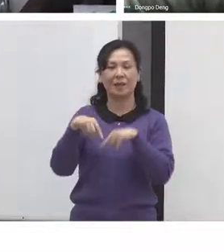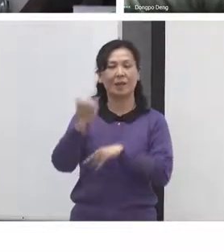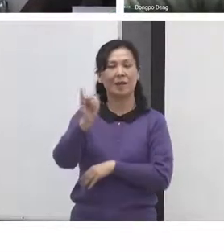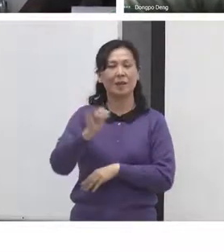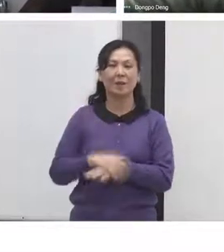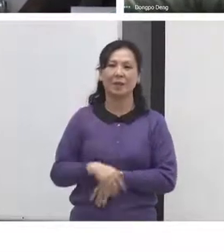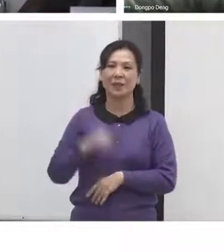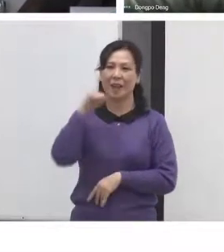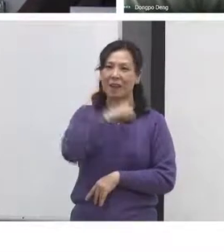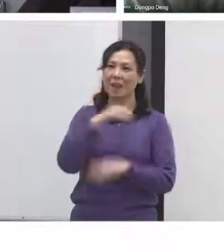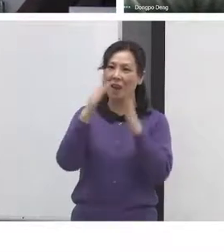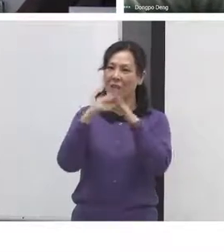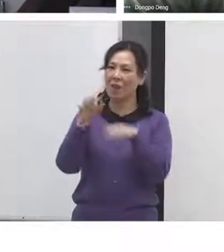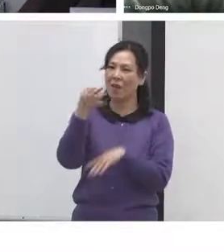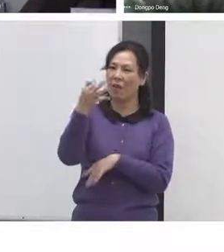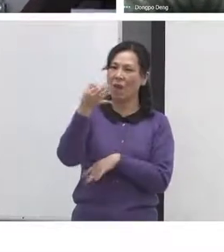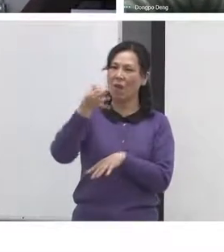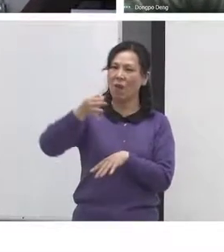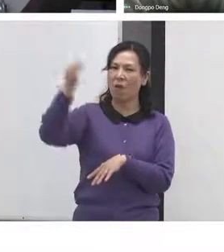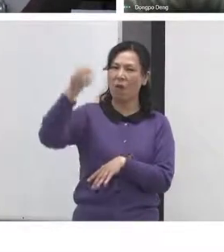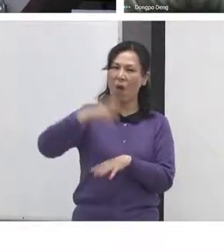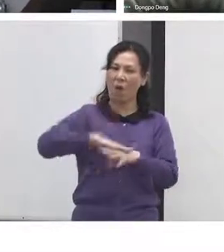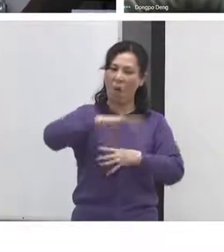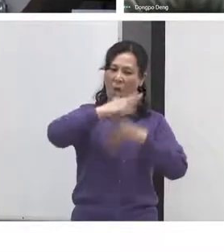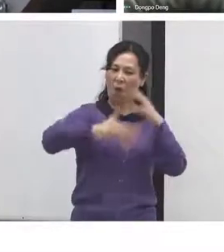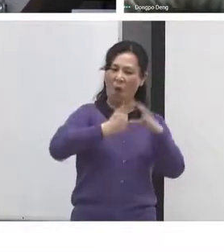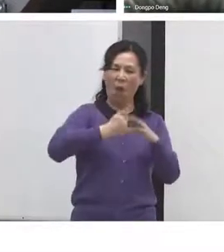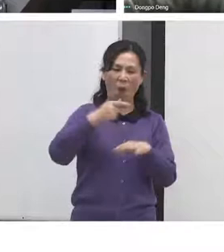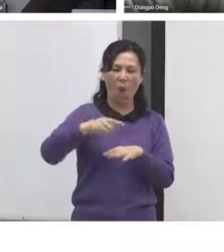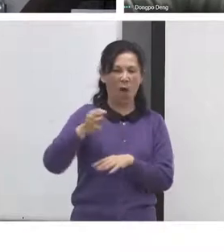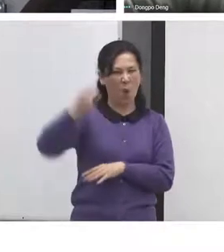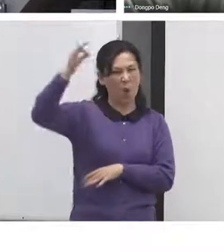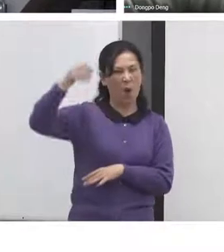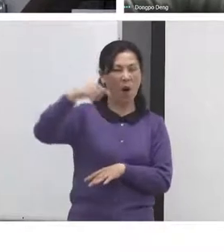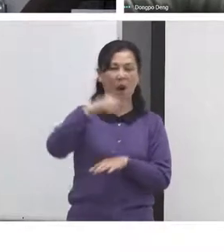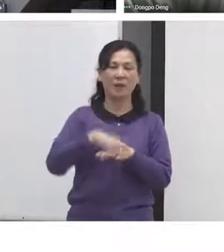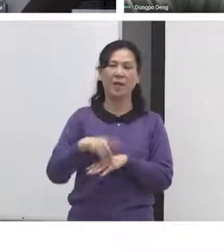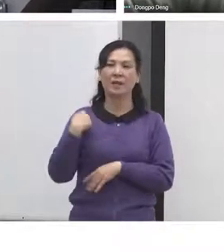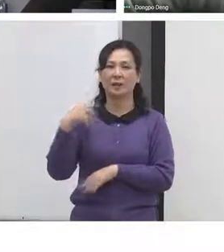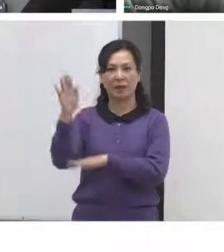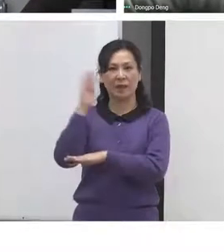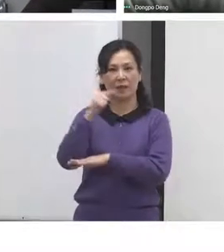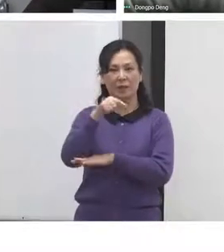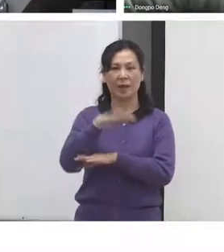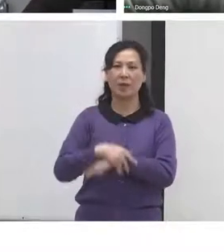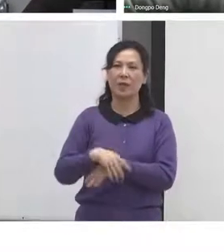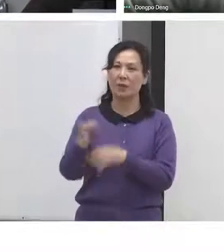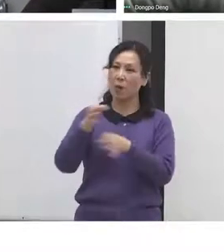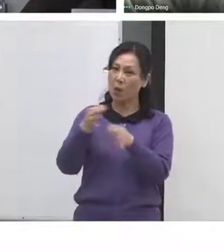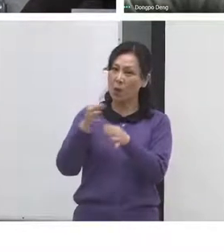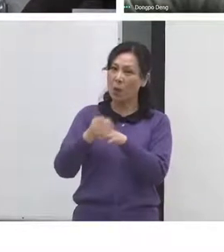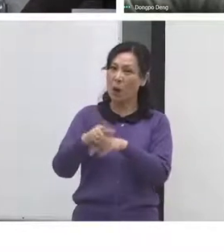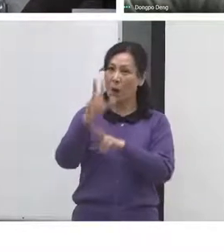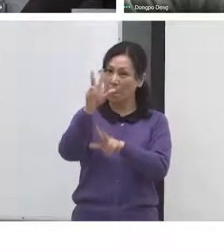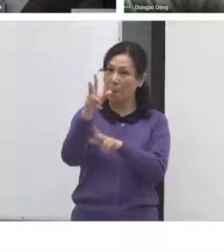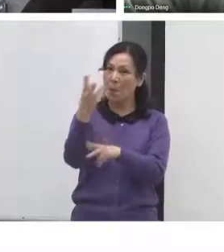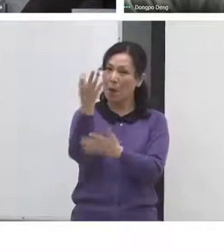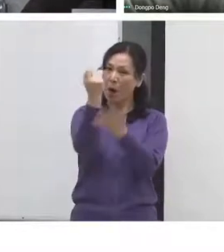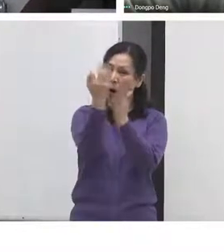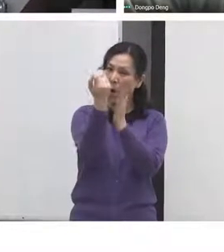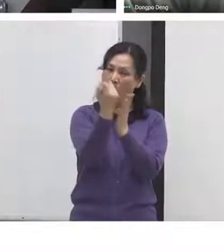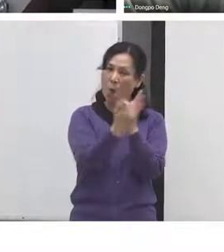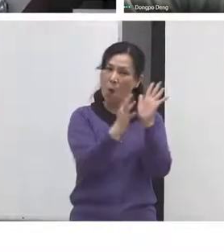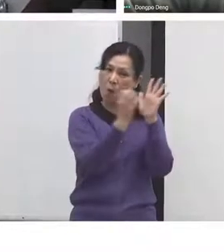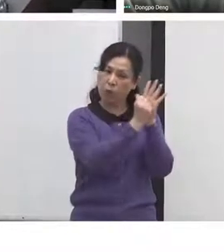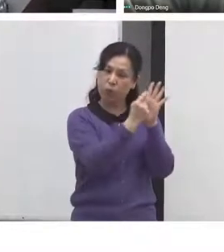房价所得比在全世界是数一数二的，政府推动实价登录其实有一段时间了，但房市热度仍然没有降